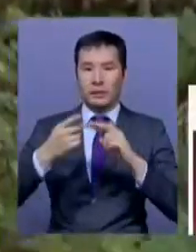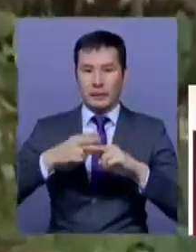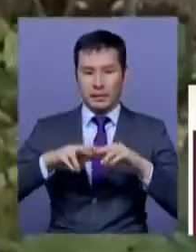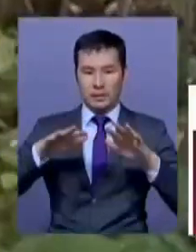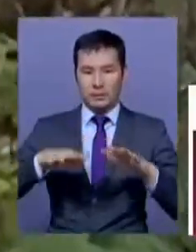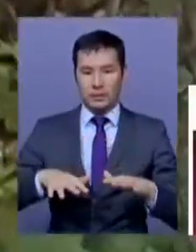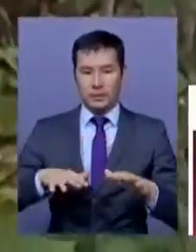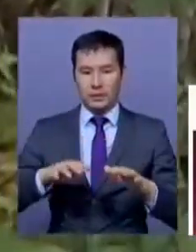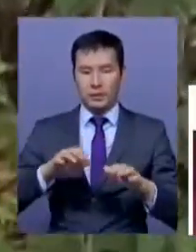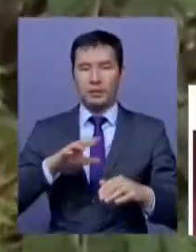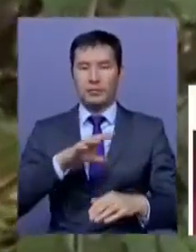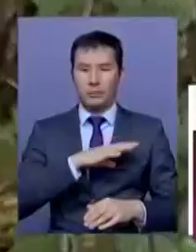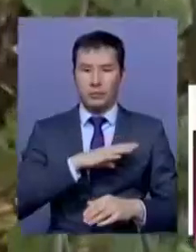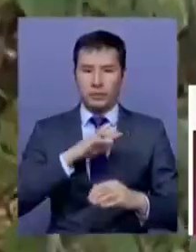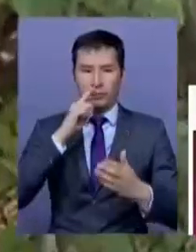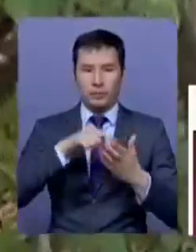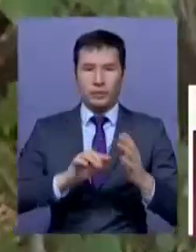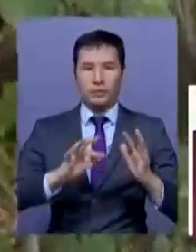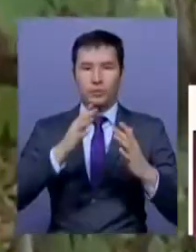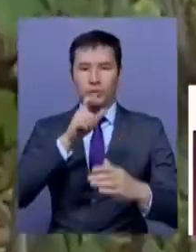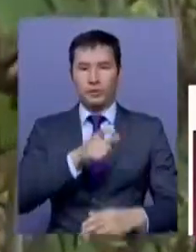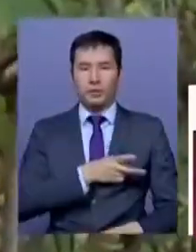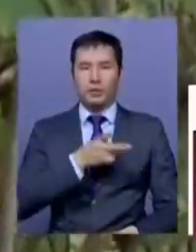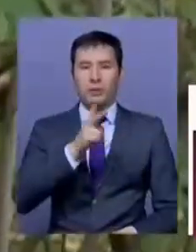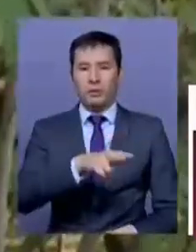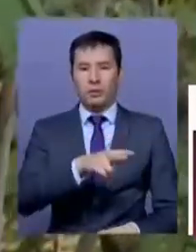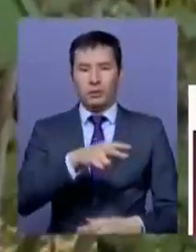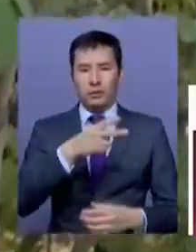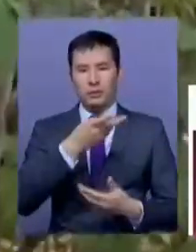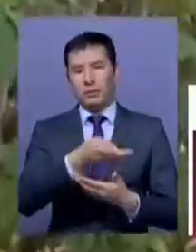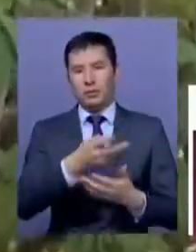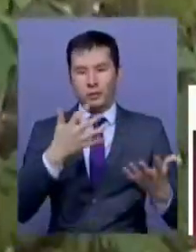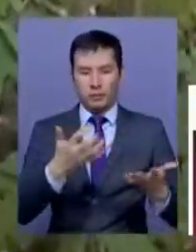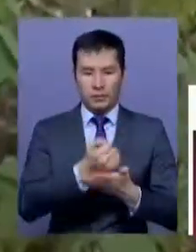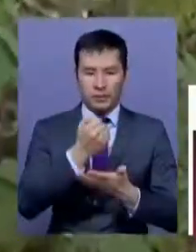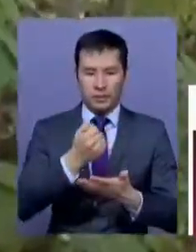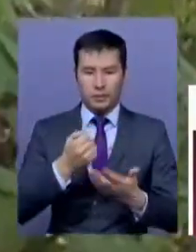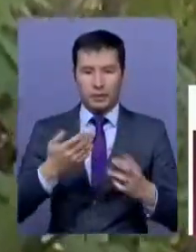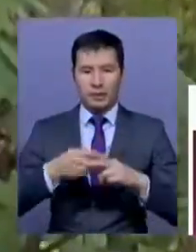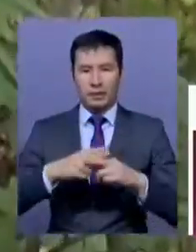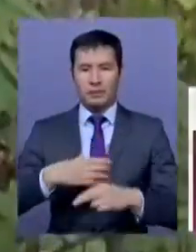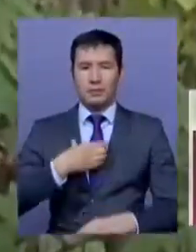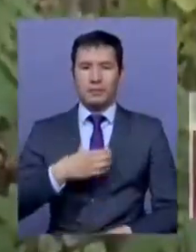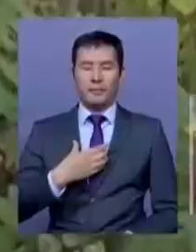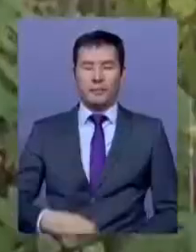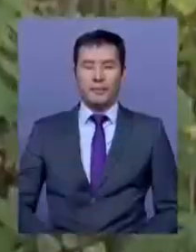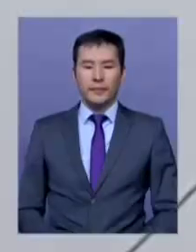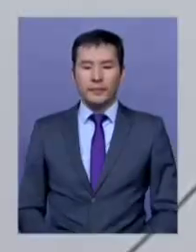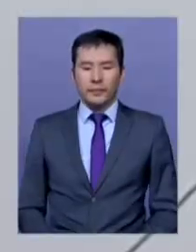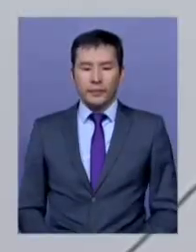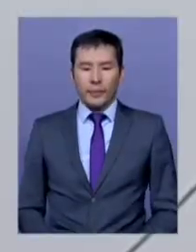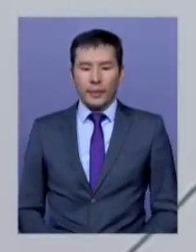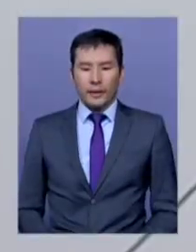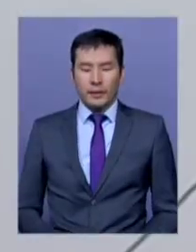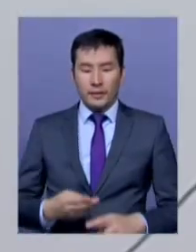адам мүрдесі де табылған екен. Әсіресе қазіргі қас қарайған мезгілде қауіпіміз күшейді деп шағымданады тұрғындар.